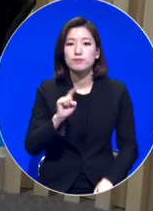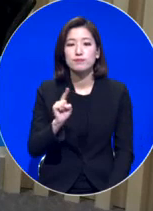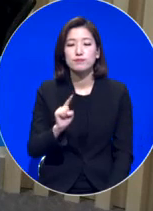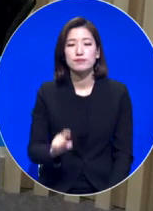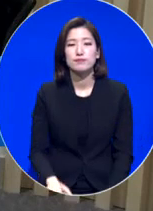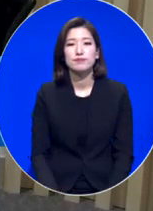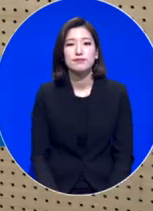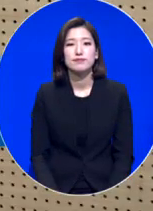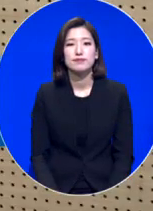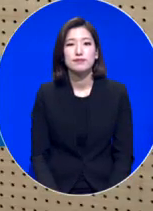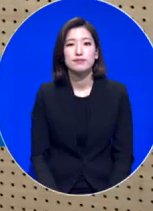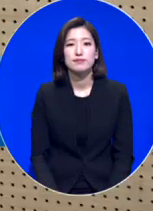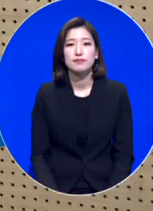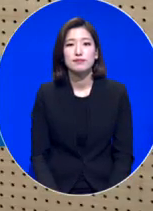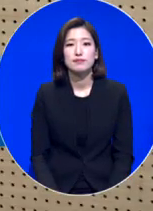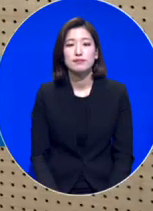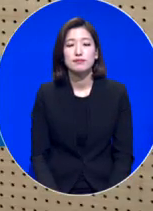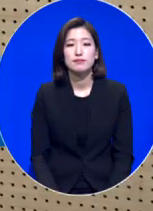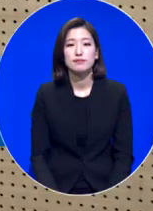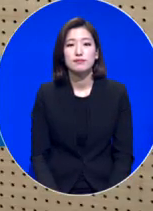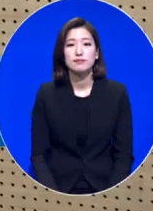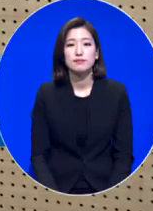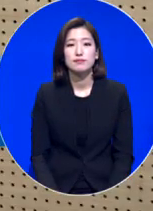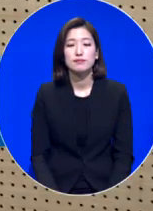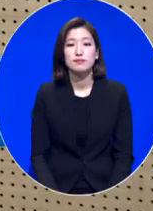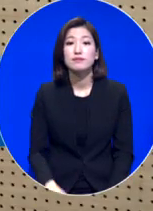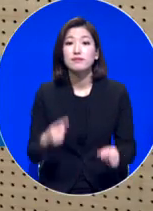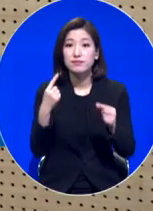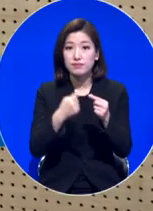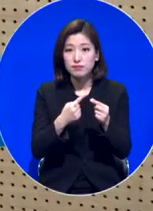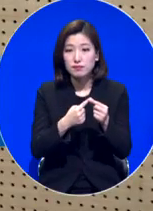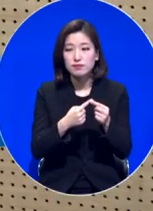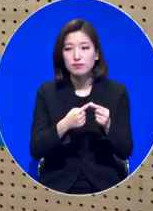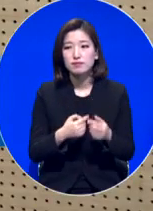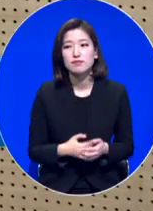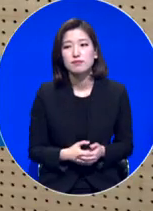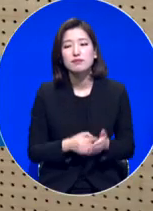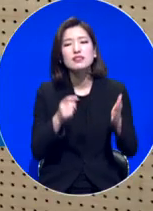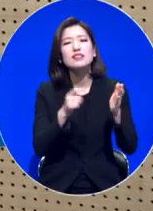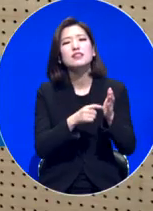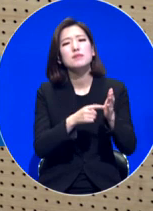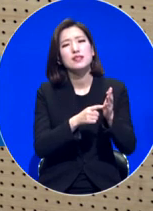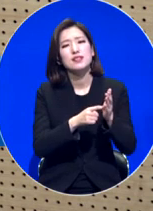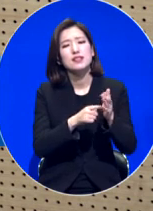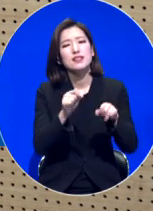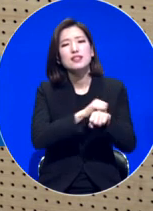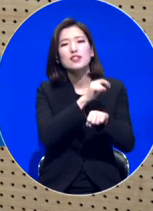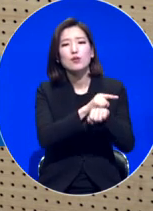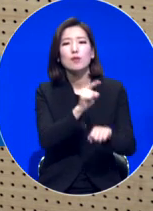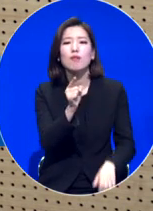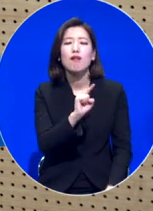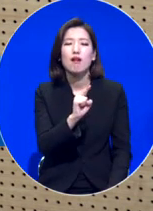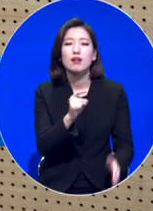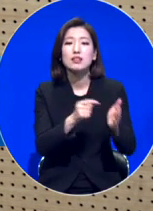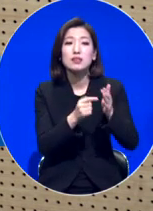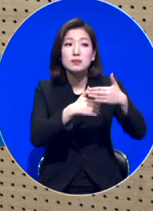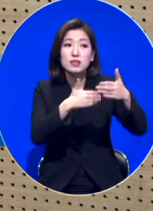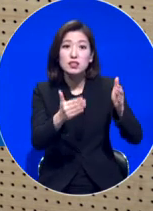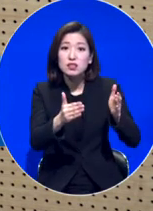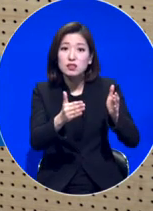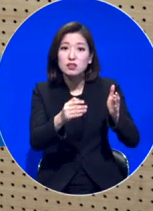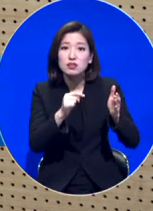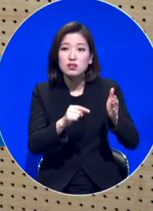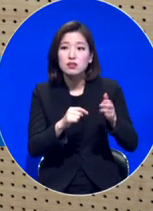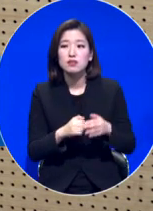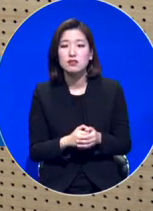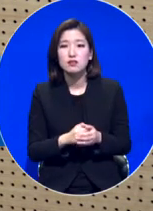어떤 것들이 있을까요? 먼저 첫 번째는 응급실의 첫 번째 이제 특징하고 관련돼 있는데요. 응급실은